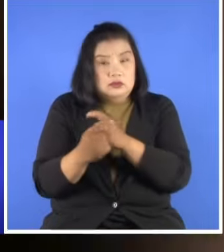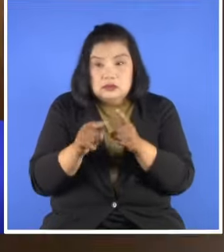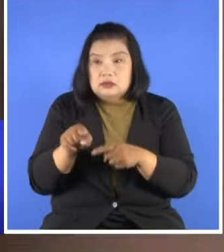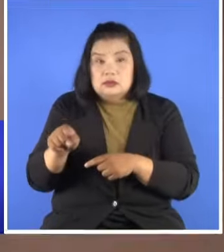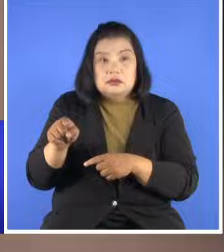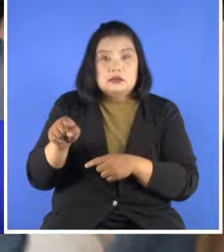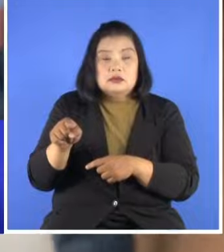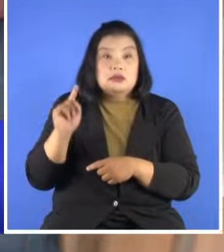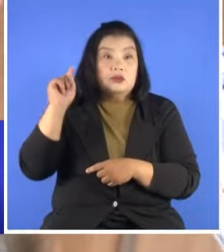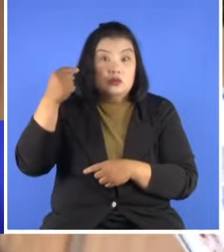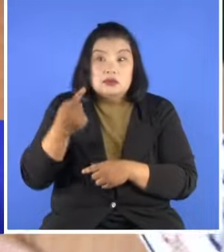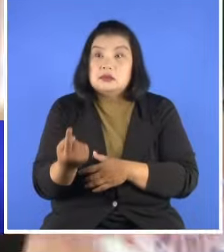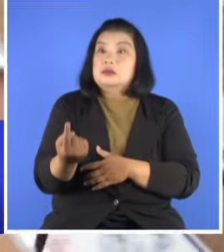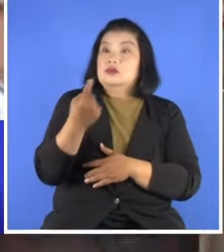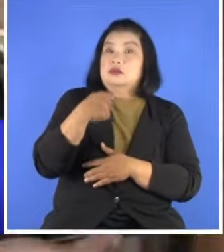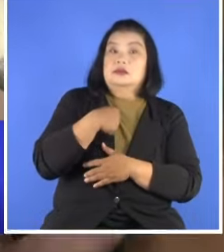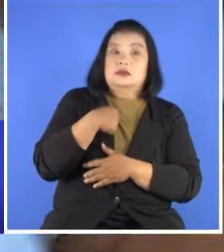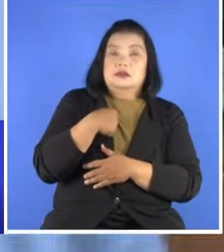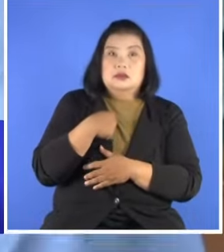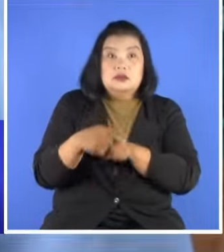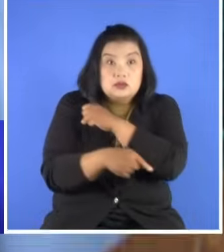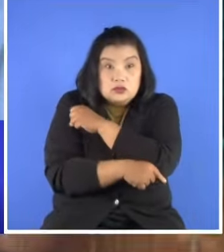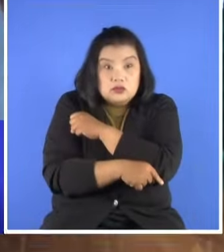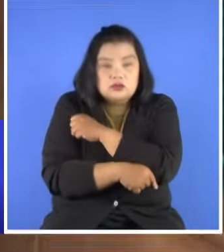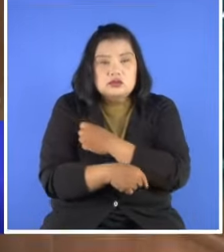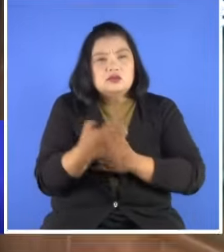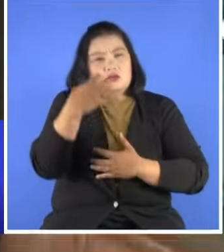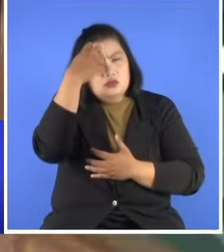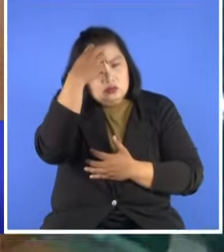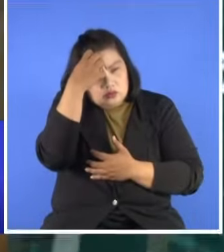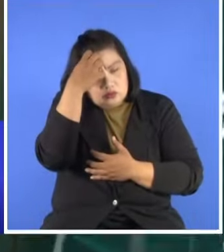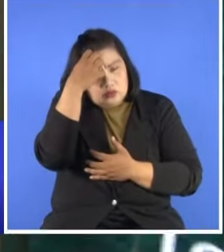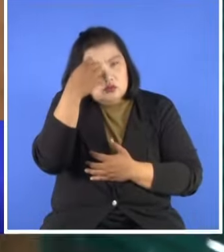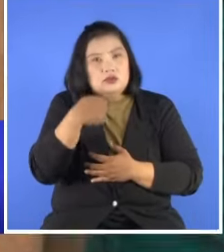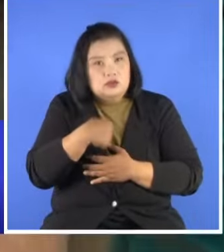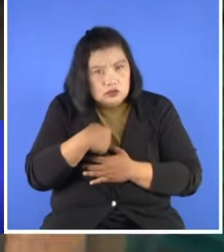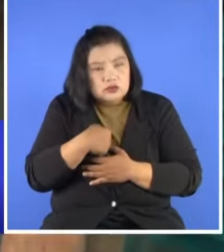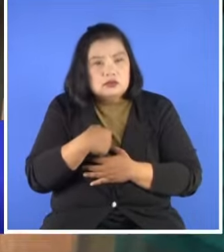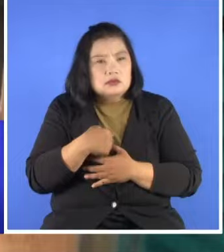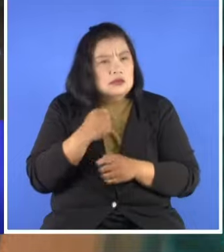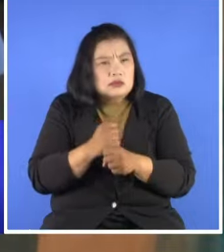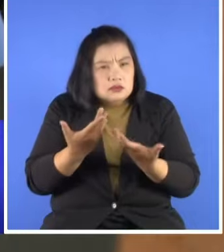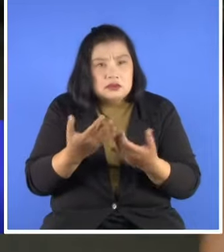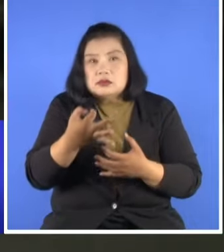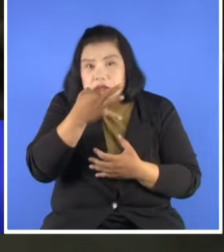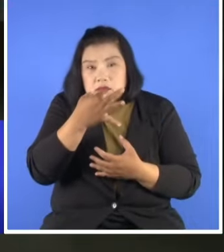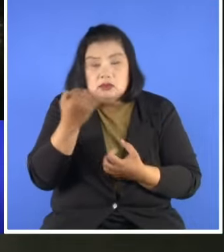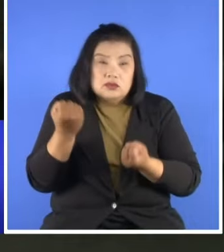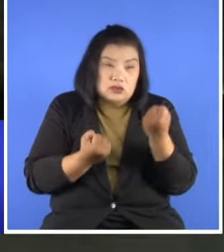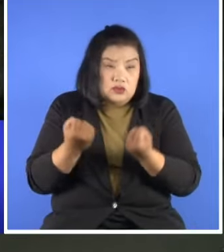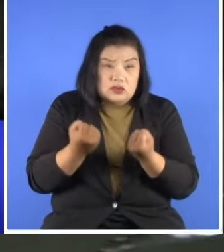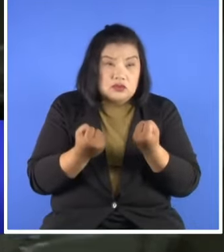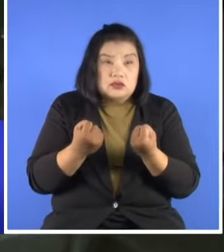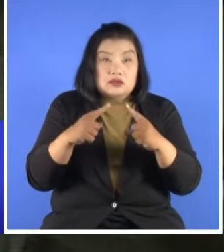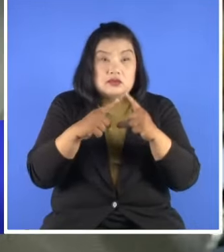ครับมันเป็นชนวนและก็มีปากเสียงกันตามคลิปเนี่ยยืนยันว่าผมเนี่ยนะขับรถแท็กซี่เนี่ยไม่มีการที่หวงที่หวง